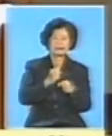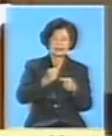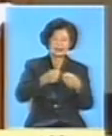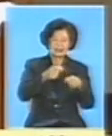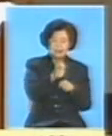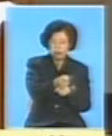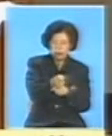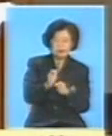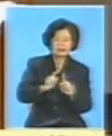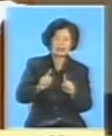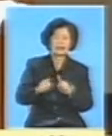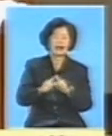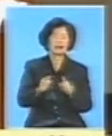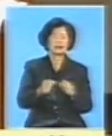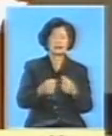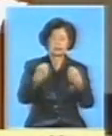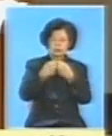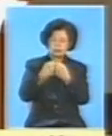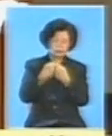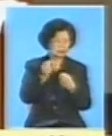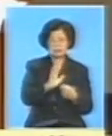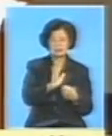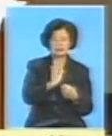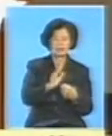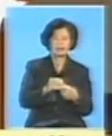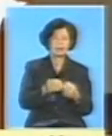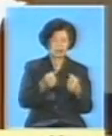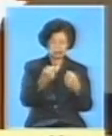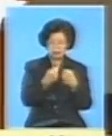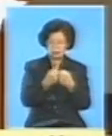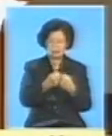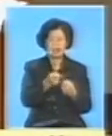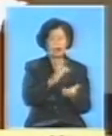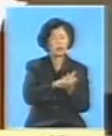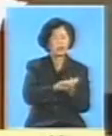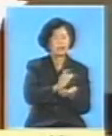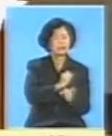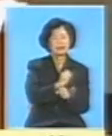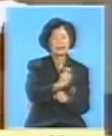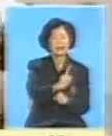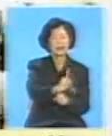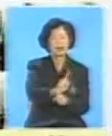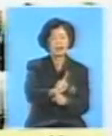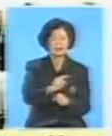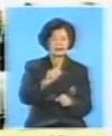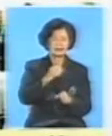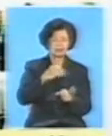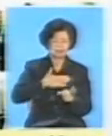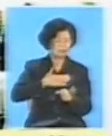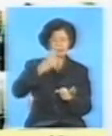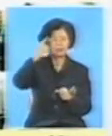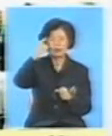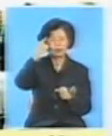ได้ผมว่าเรื่องนี้ต้องให้ความสำคัญนะครับถ้าตีกันอีกโรงเรียนนั้นก็อาจจะต้องทำยังไงผมไม่รู้ไปหามาตรการมาไม่งั้นไ